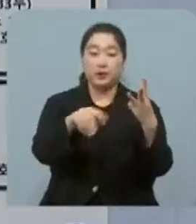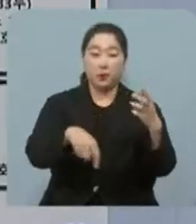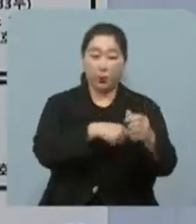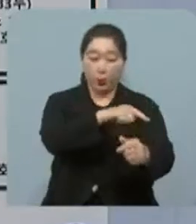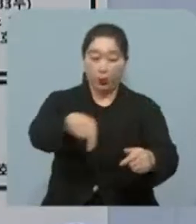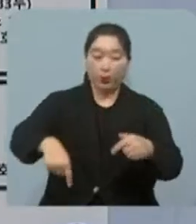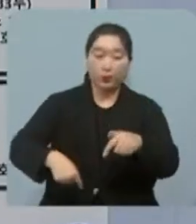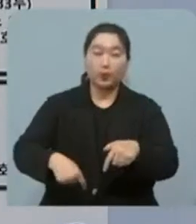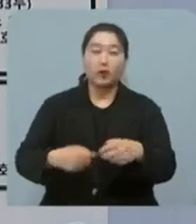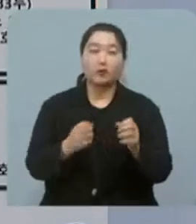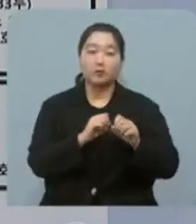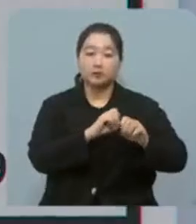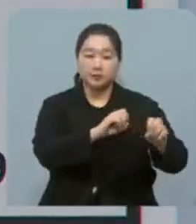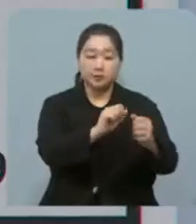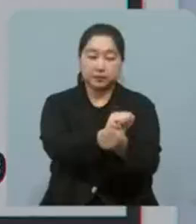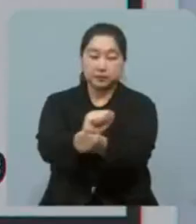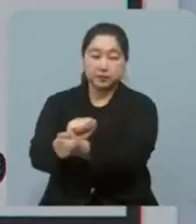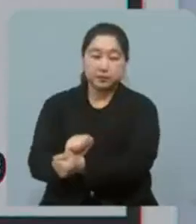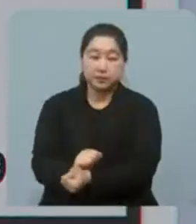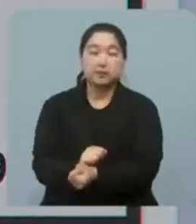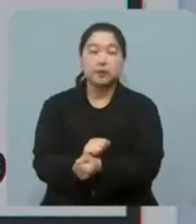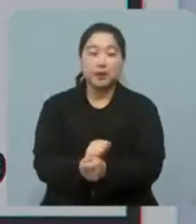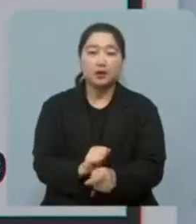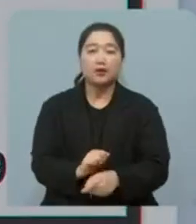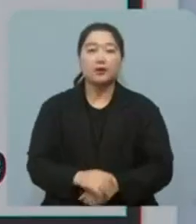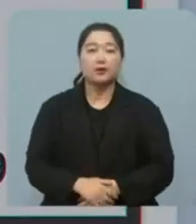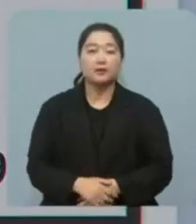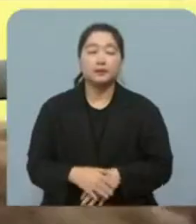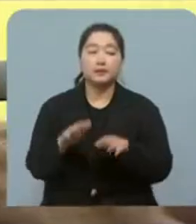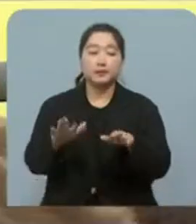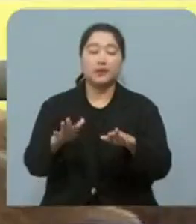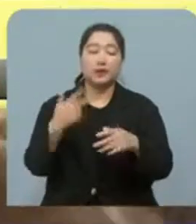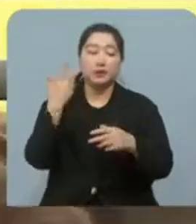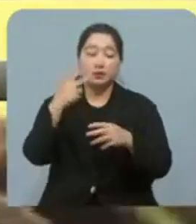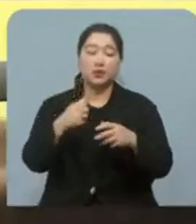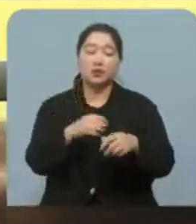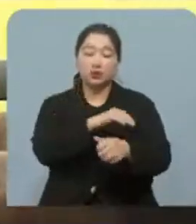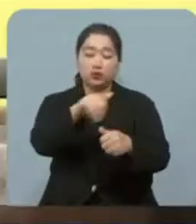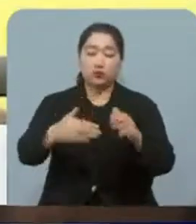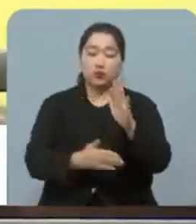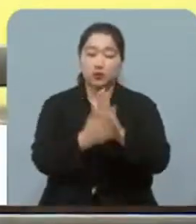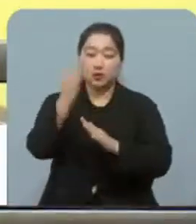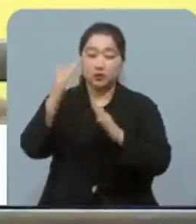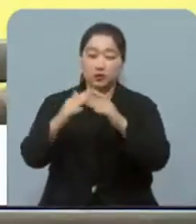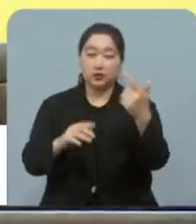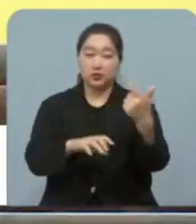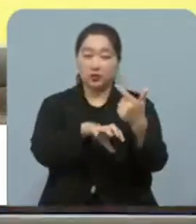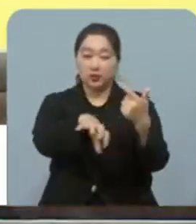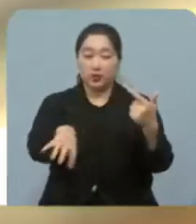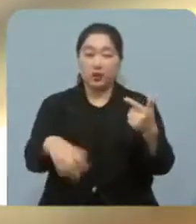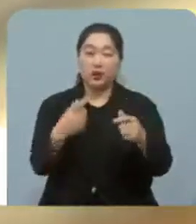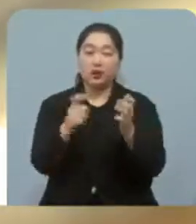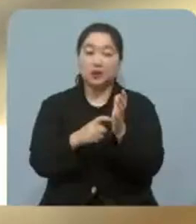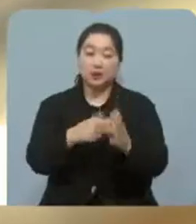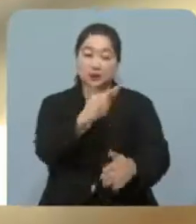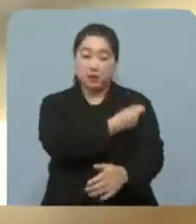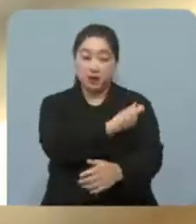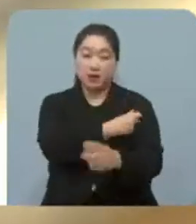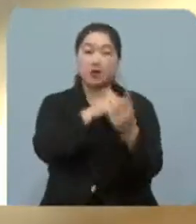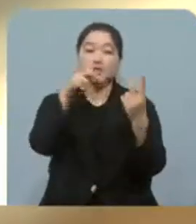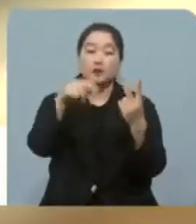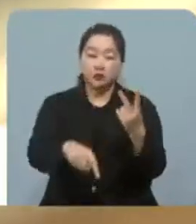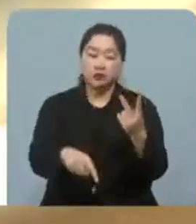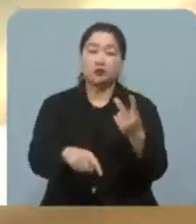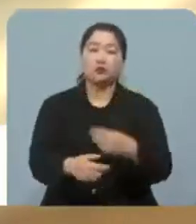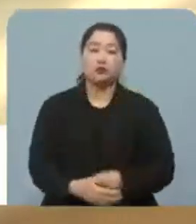내에 산발적으로 확진이 이어진 때다 이번 주말이면 주변 시군 곳곳에 긴급 예방접종을 한지